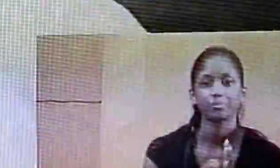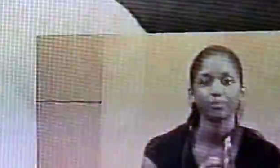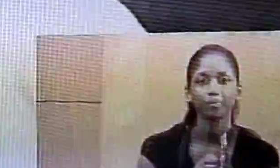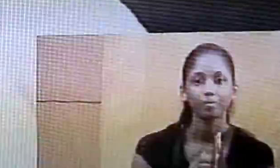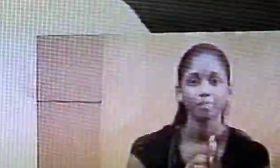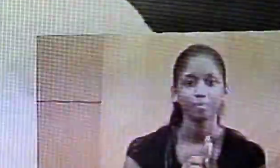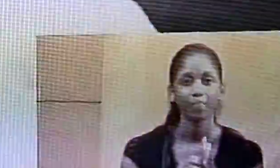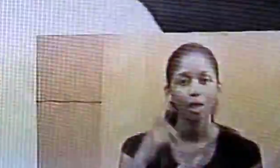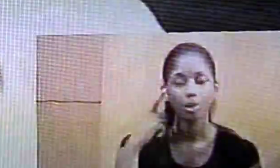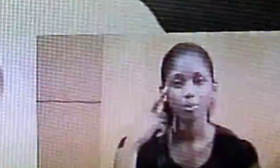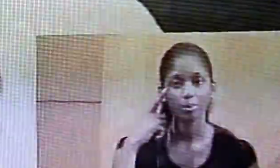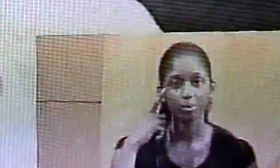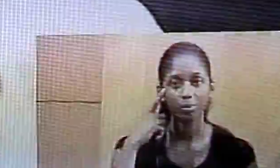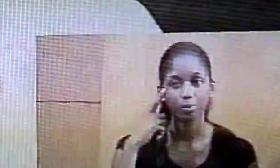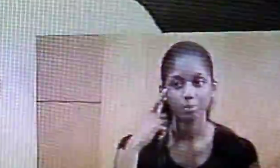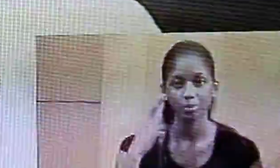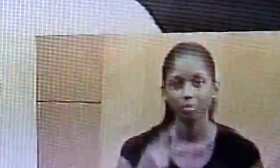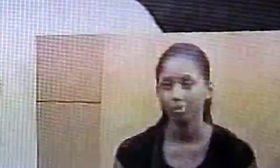qui